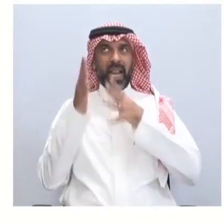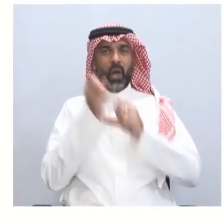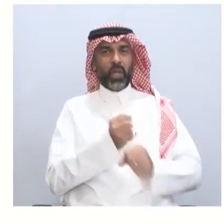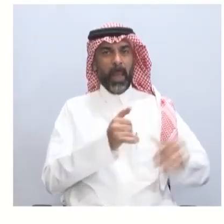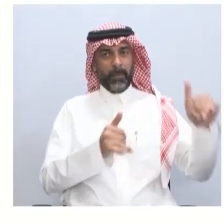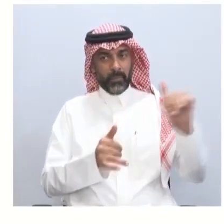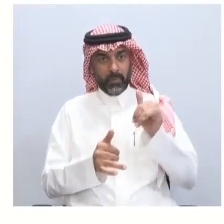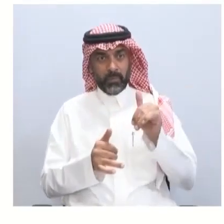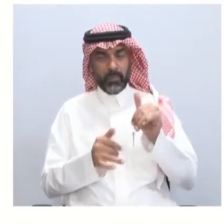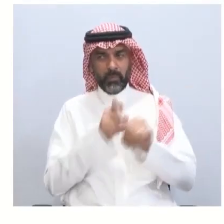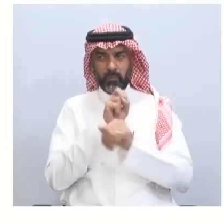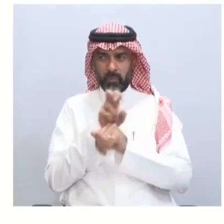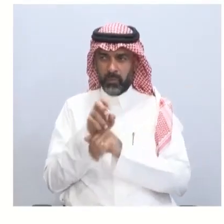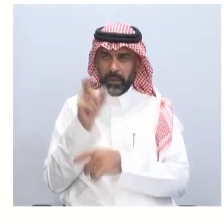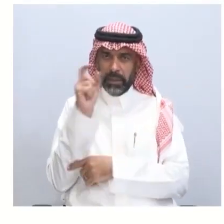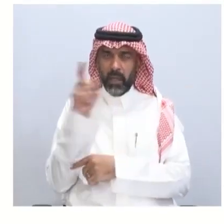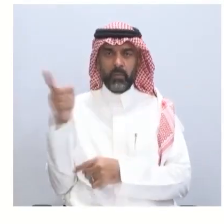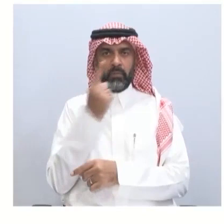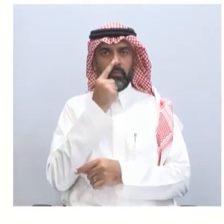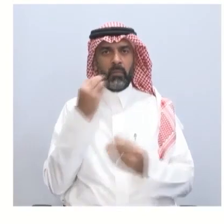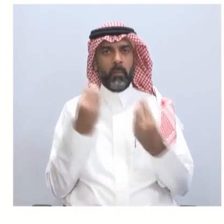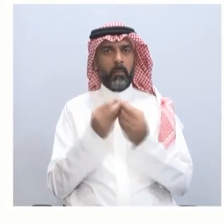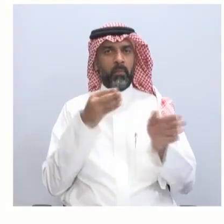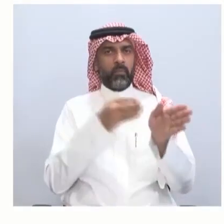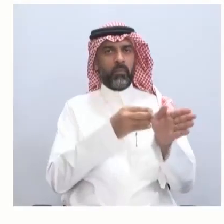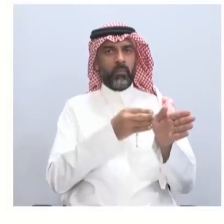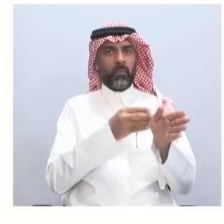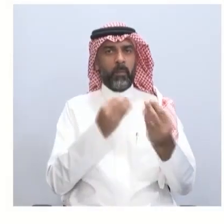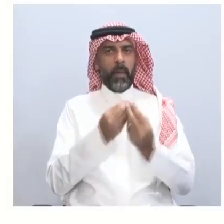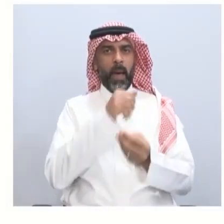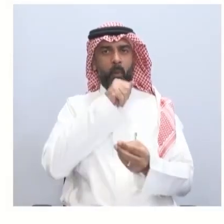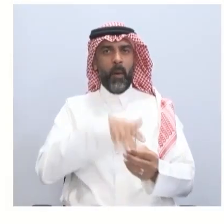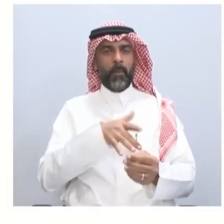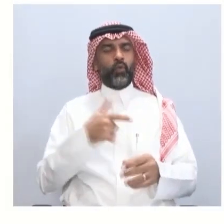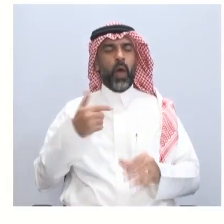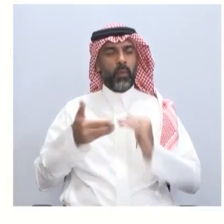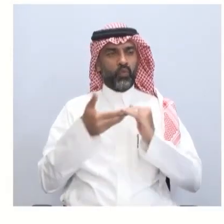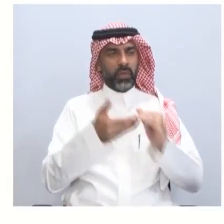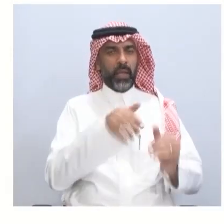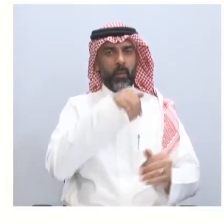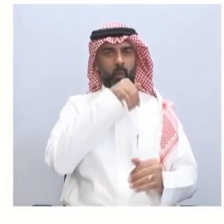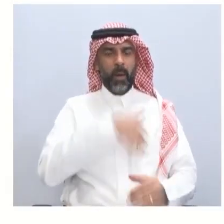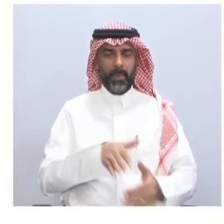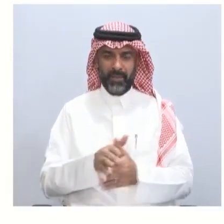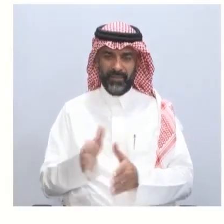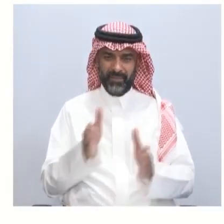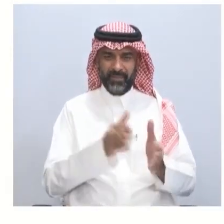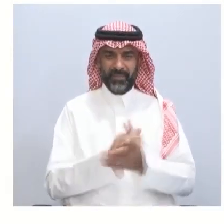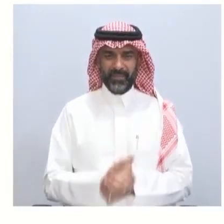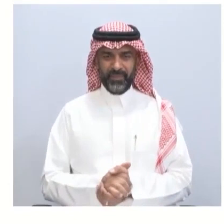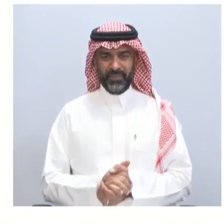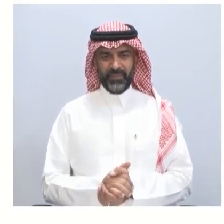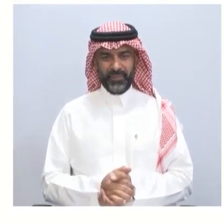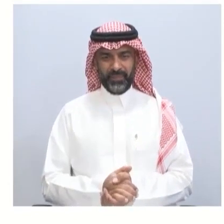في موقفهم ضد قريش ابنائي وبنات الطلاب كما ذكرت لكم في الدرس السابق وهي